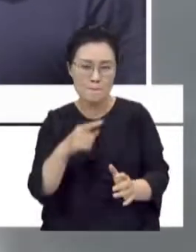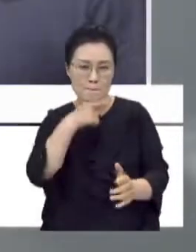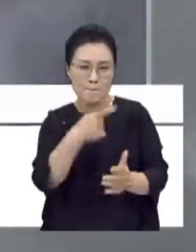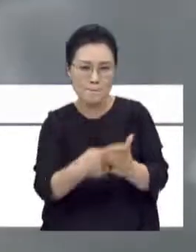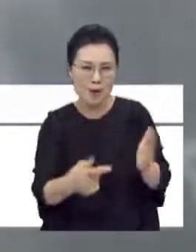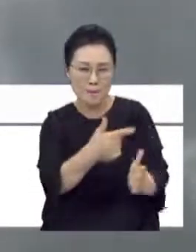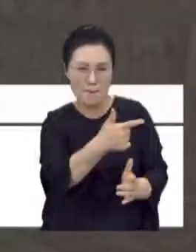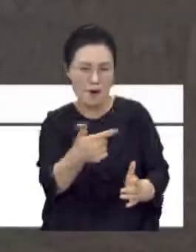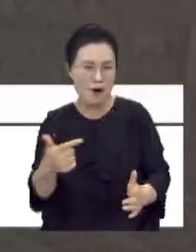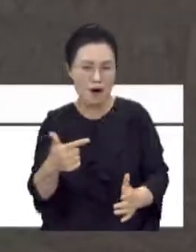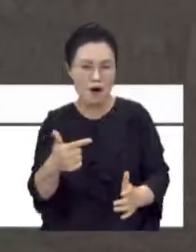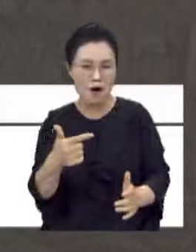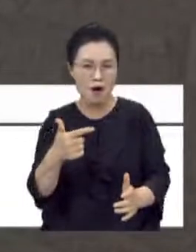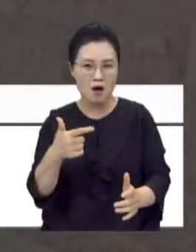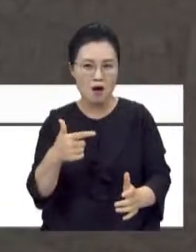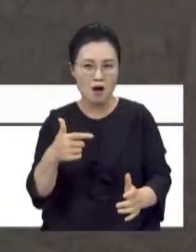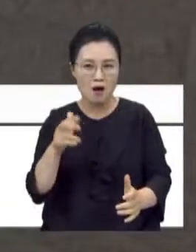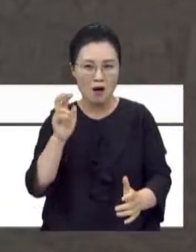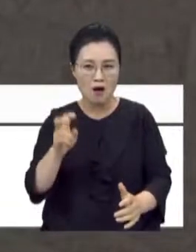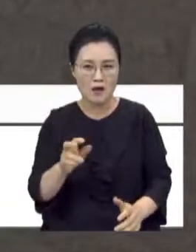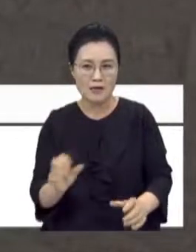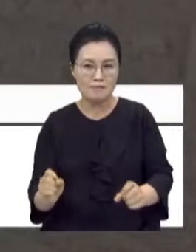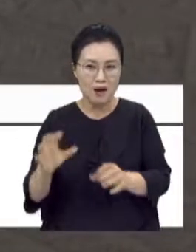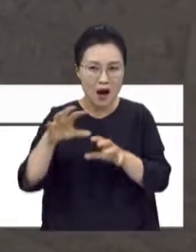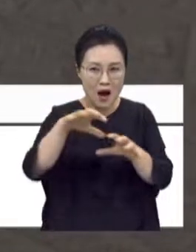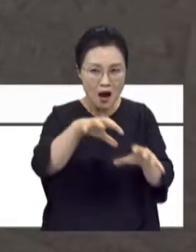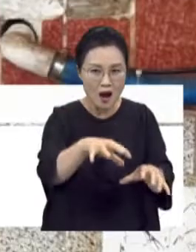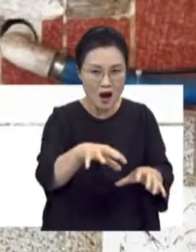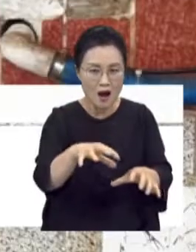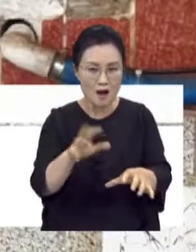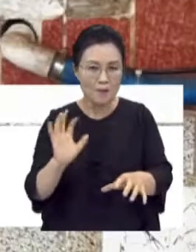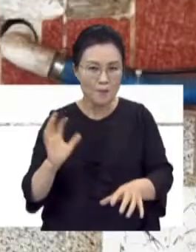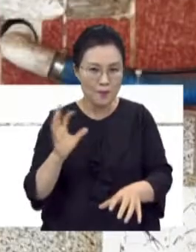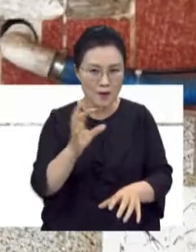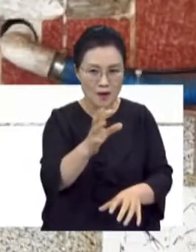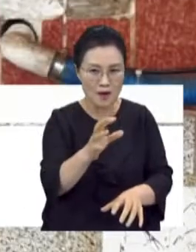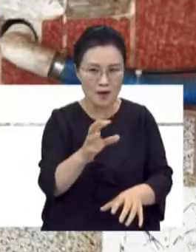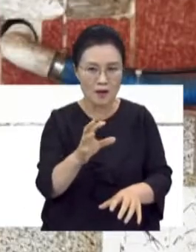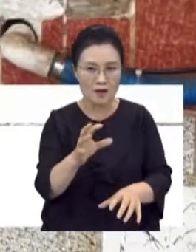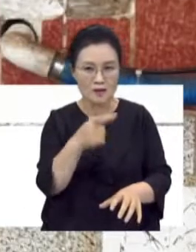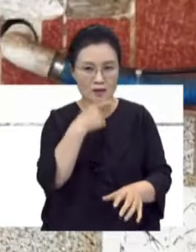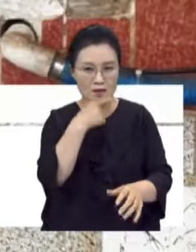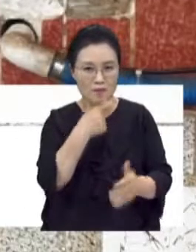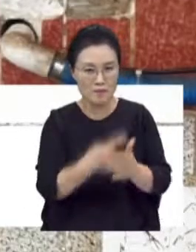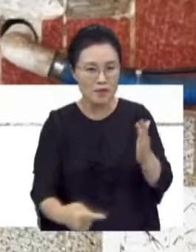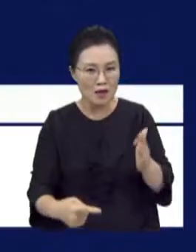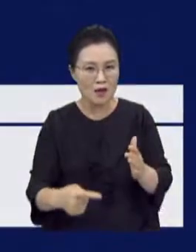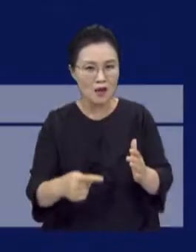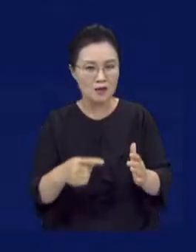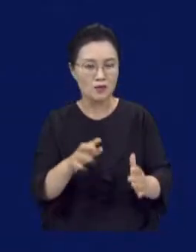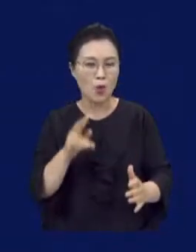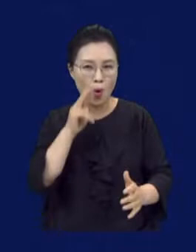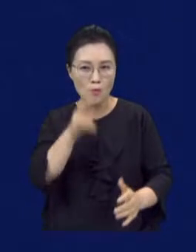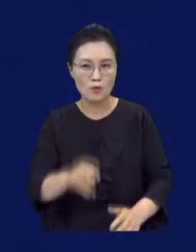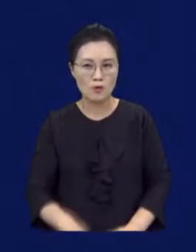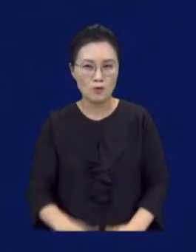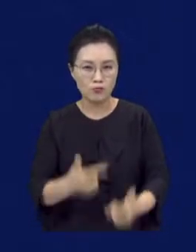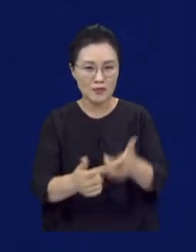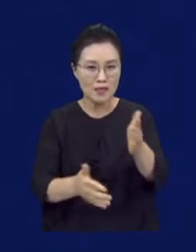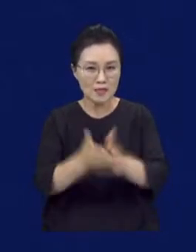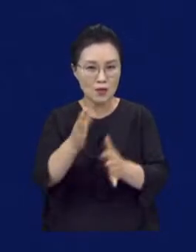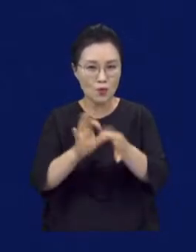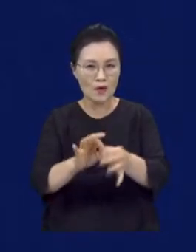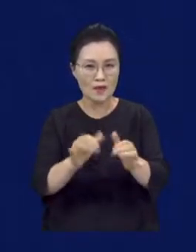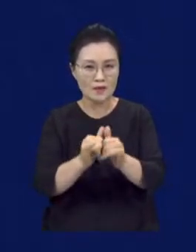있을 줄은 생각도 못했죠 메 이미 그 다음에 차 밥까지 다 맞아 봤는데 그 이 정도까지는 하지는 않았습니다 부산시 관계자는